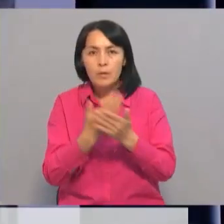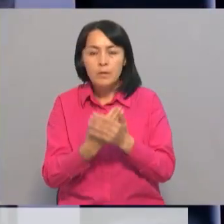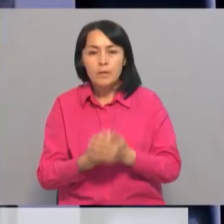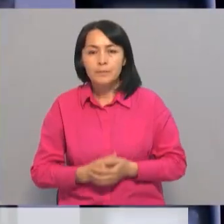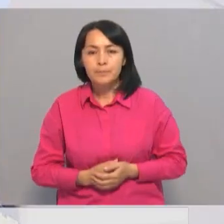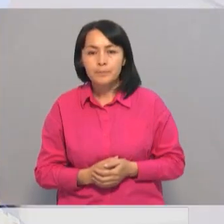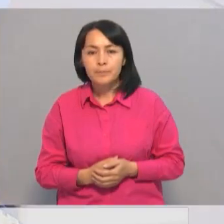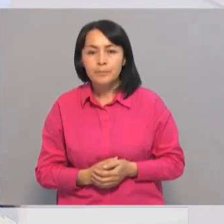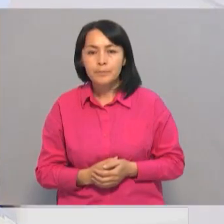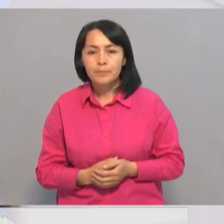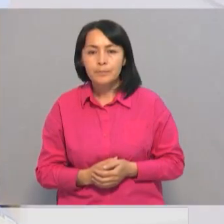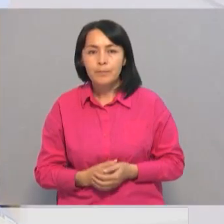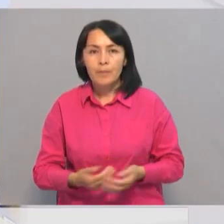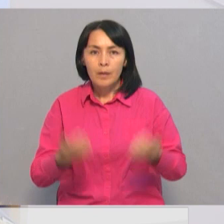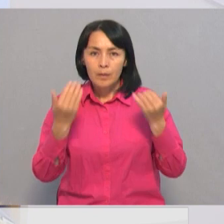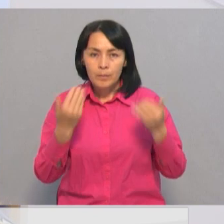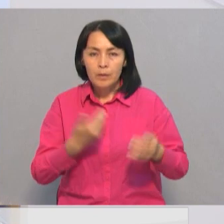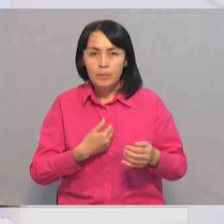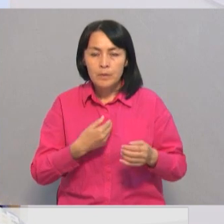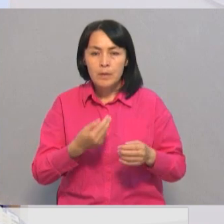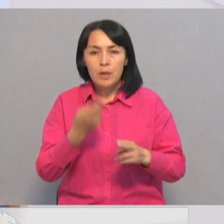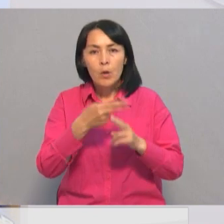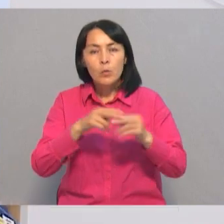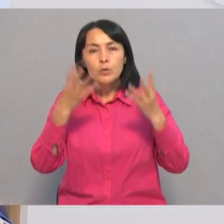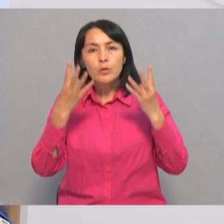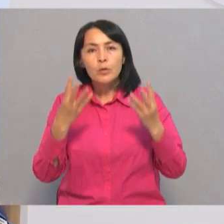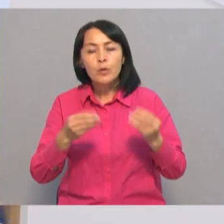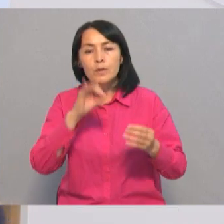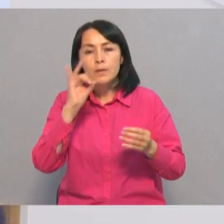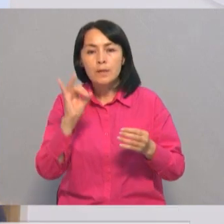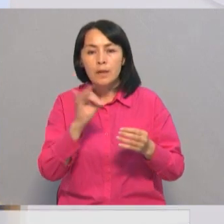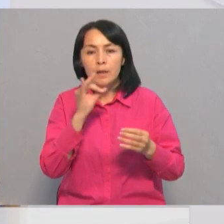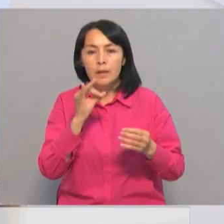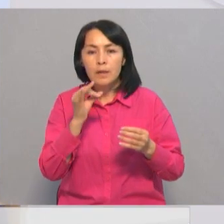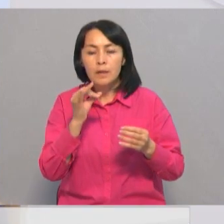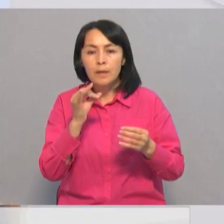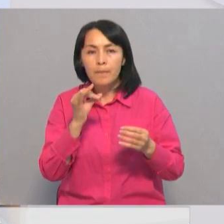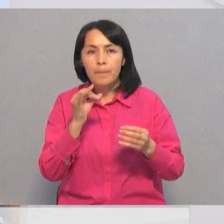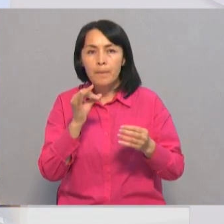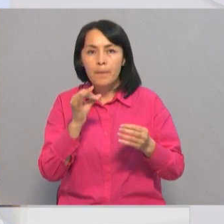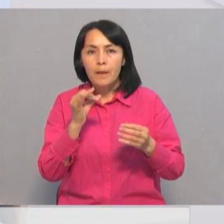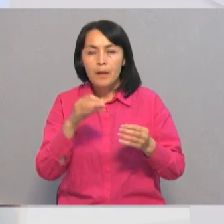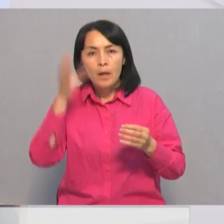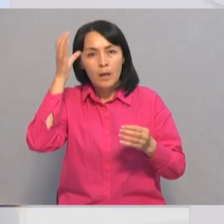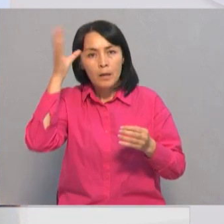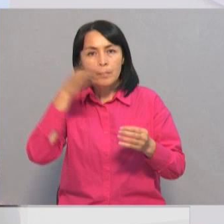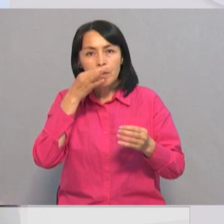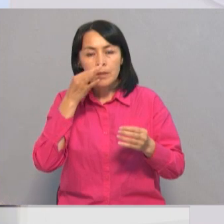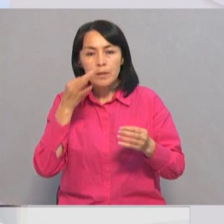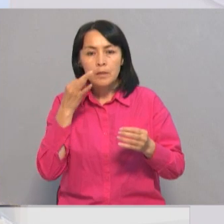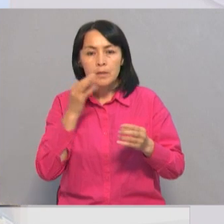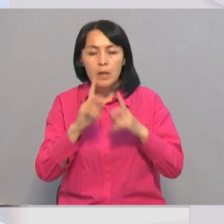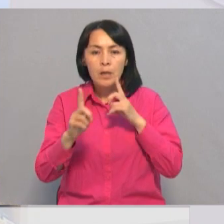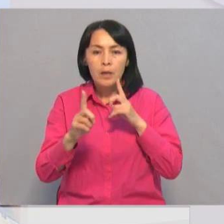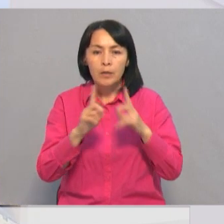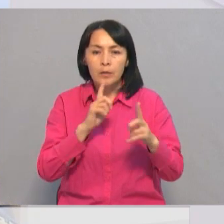Биыл біз арнайы осы күнге орай тарихи танылымды ғылыми тәжірибелік